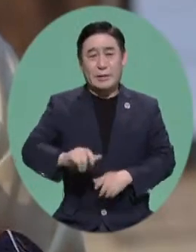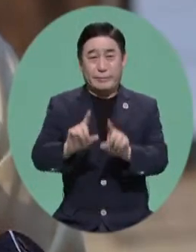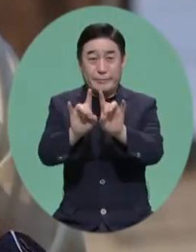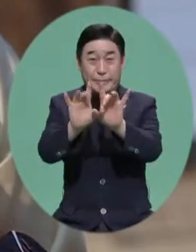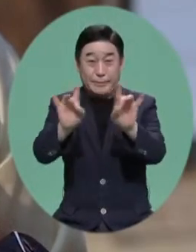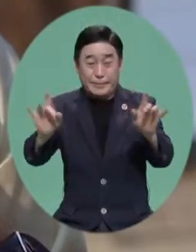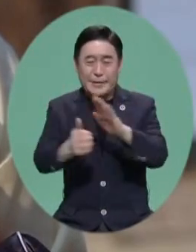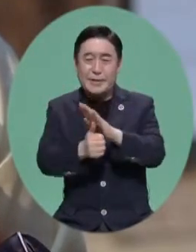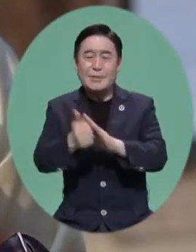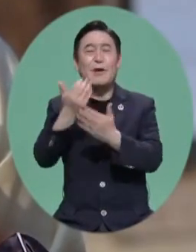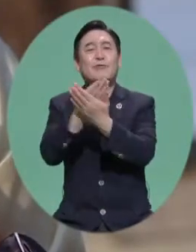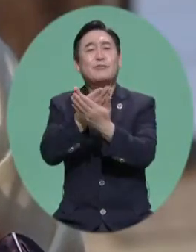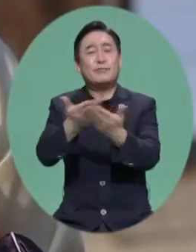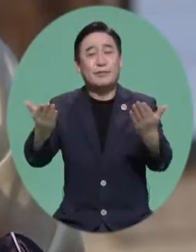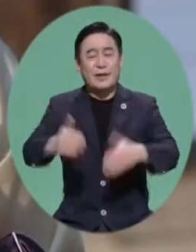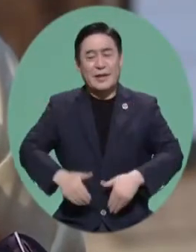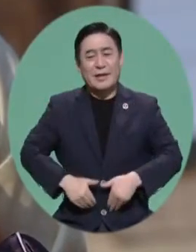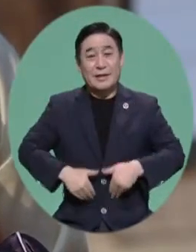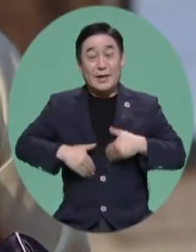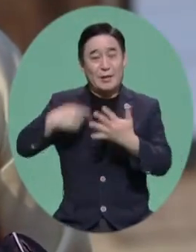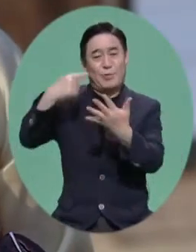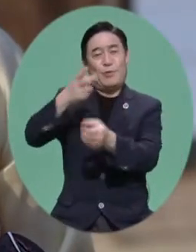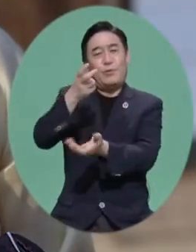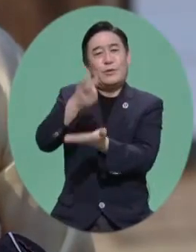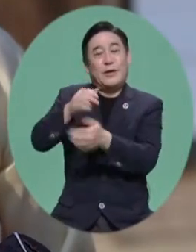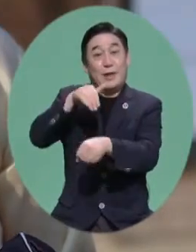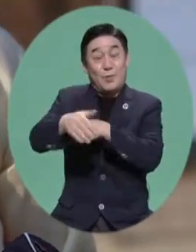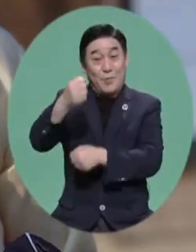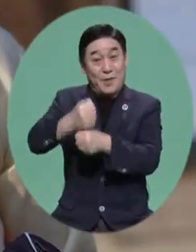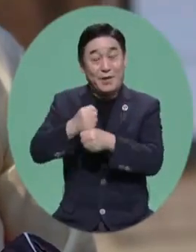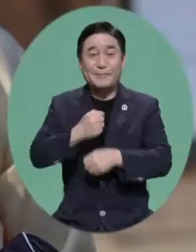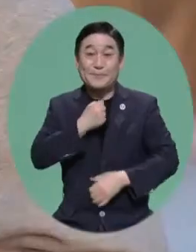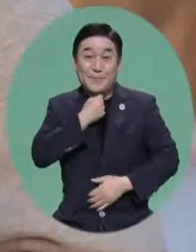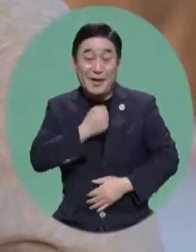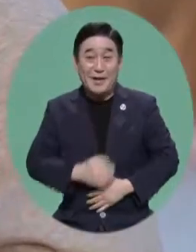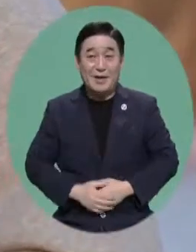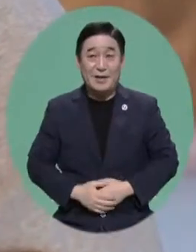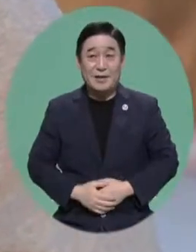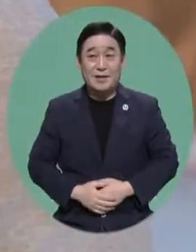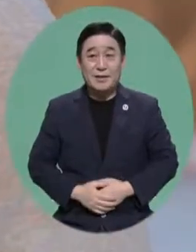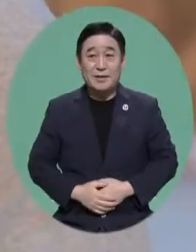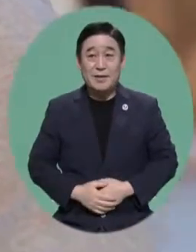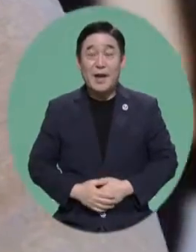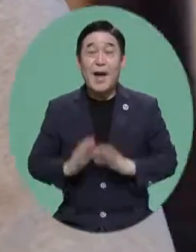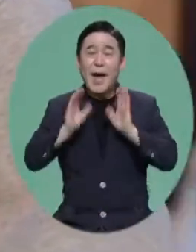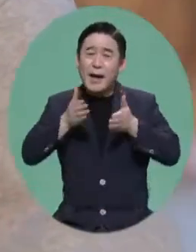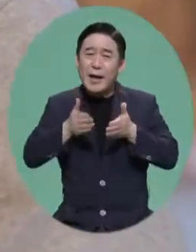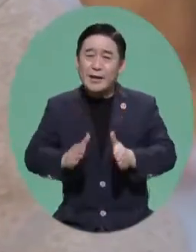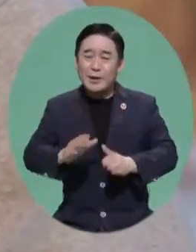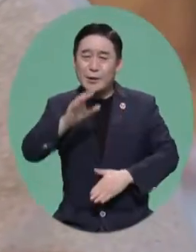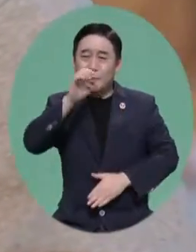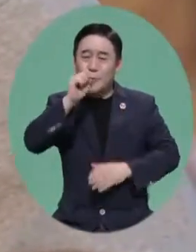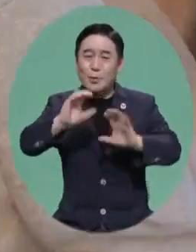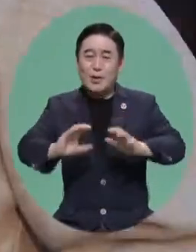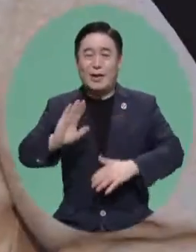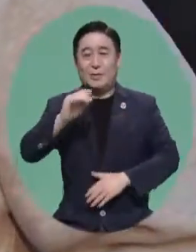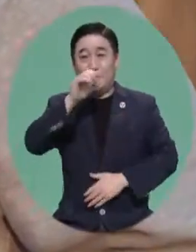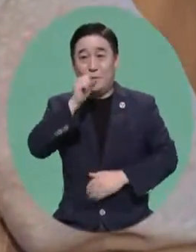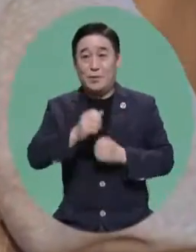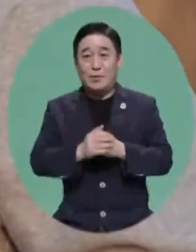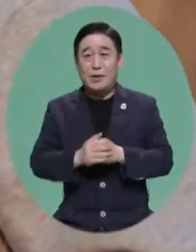희망을 줄 수 있는 그런 따듯한 교육제도가 만들어줬으면 하는 그런 바랍니다 마이크 선하게 좀 나라가 되게